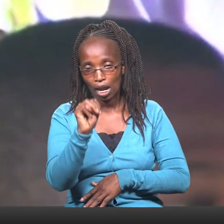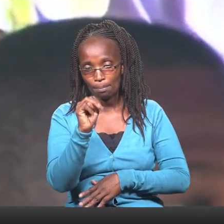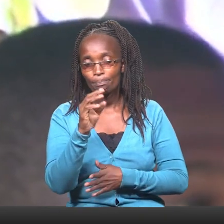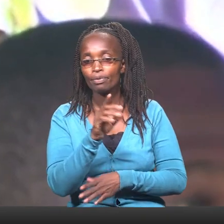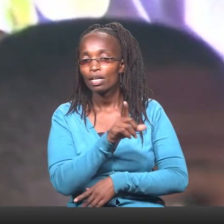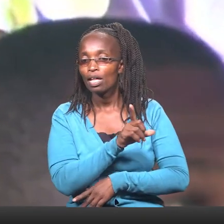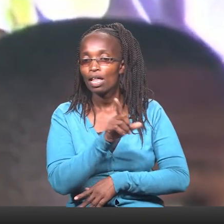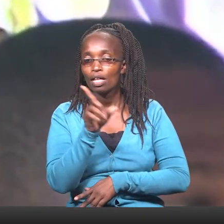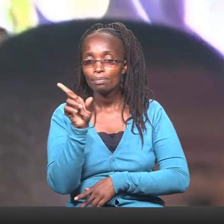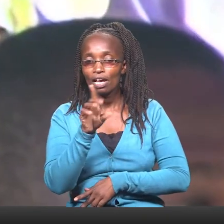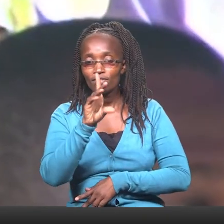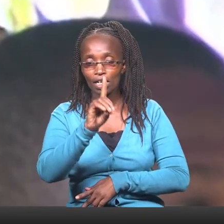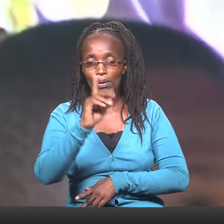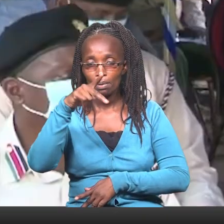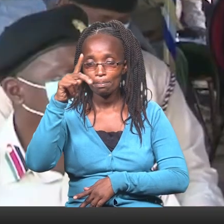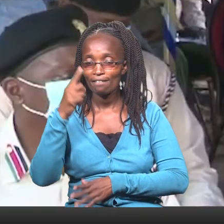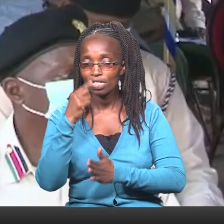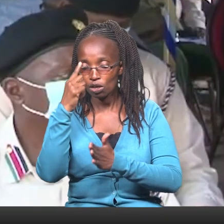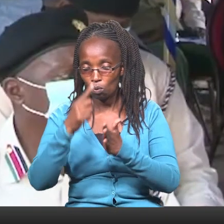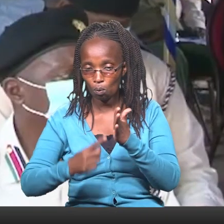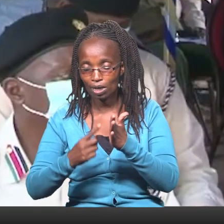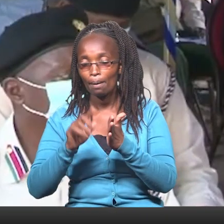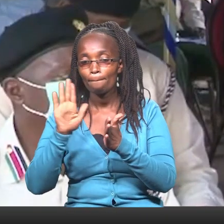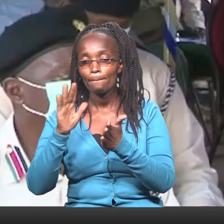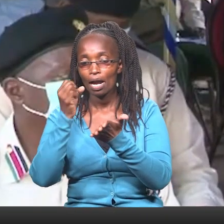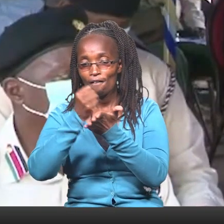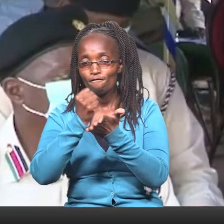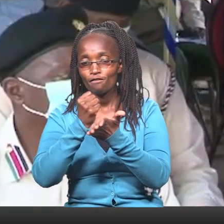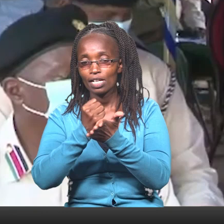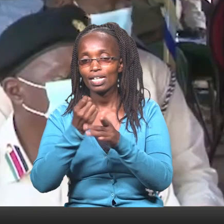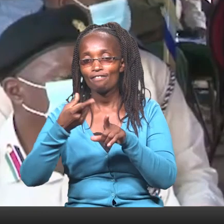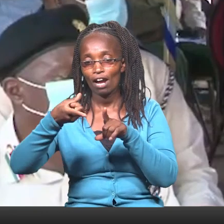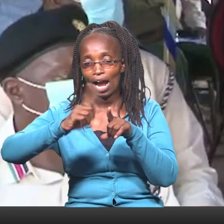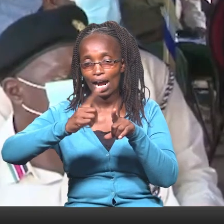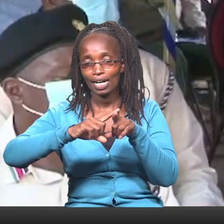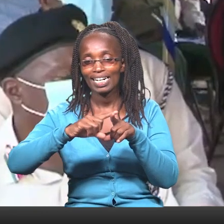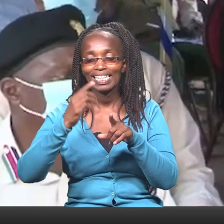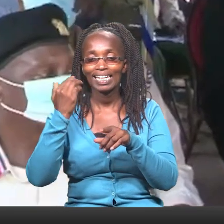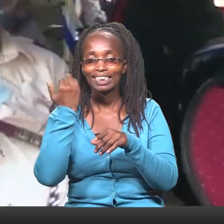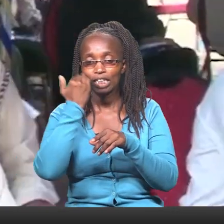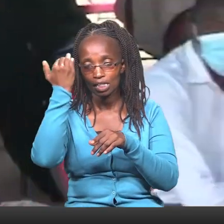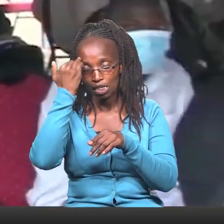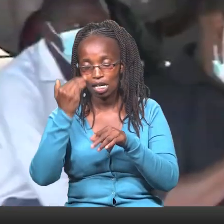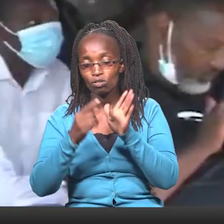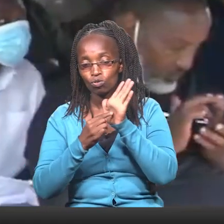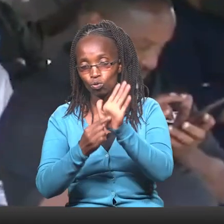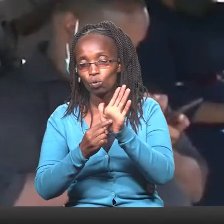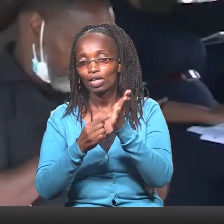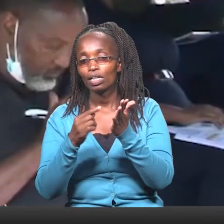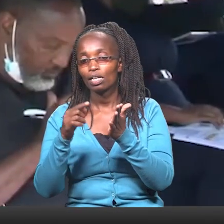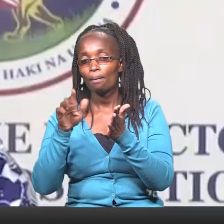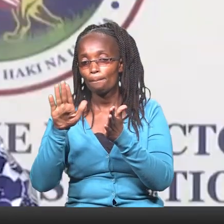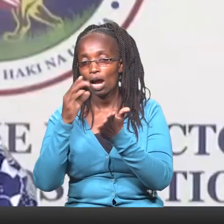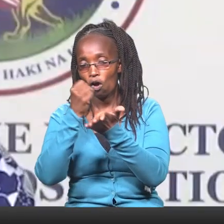Aidha, mkurugenzi wa mashtaka ya umma ameeleza kuwa afisi yake imeongeza idadi ya waendesha mashtaka, akieleza kuwa ukeketaji unaleta